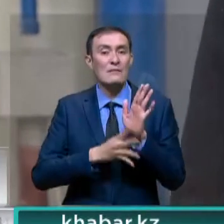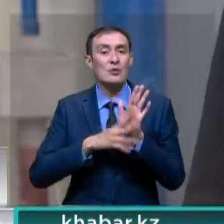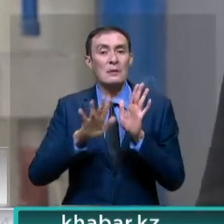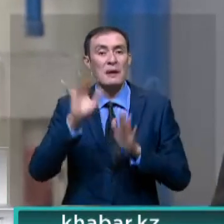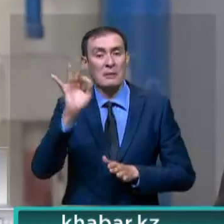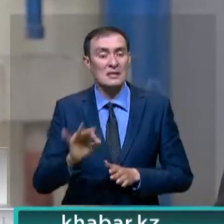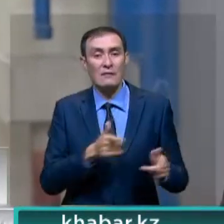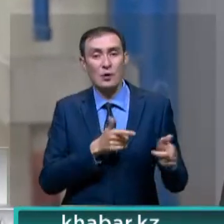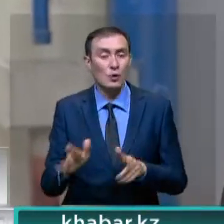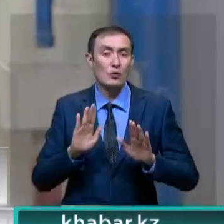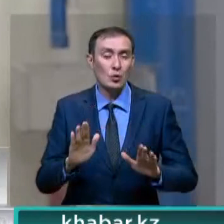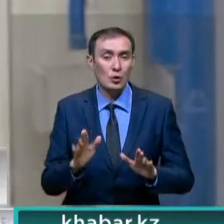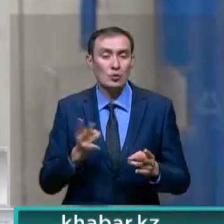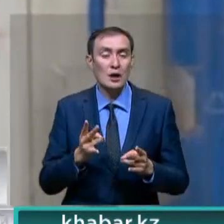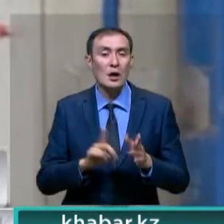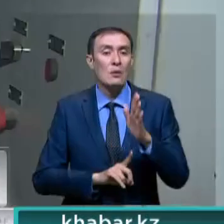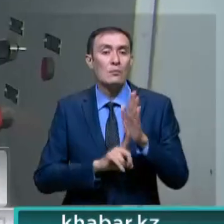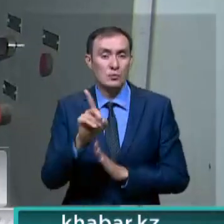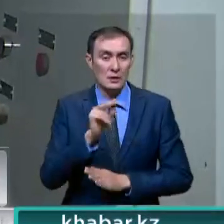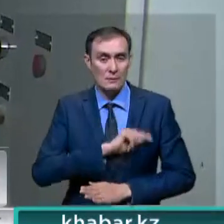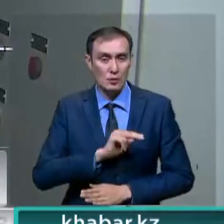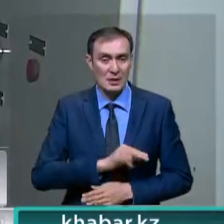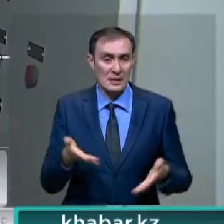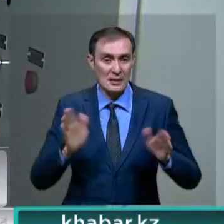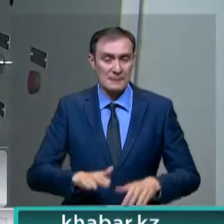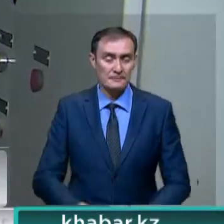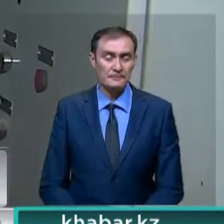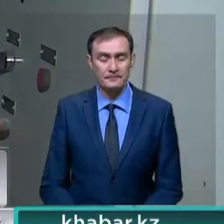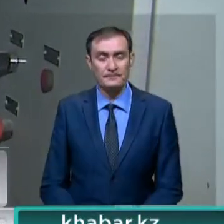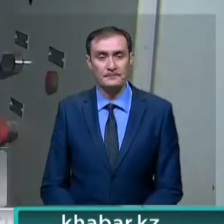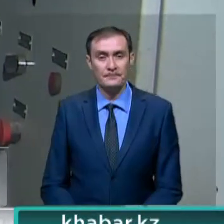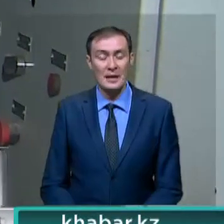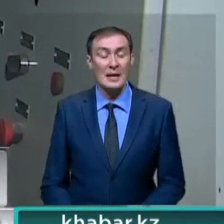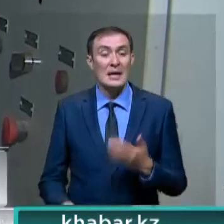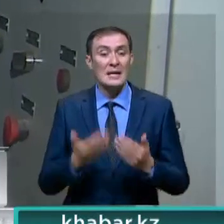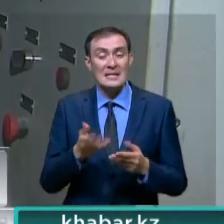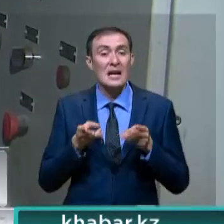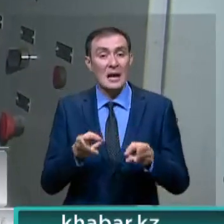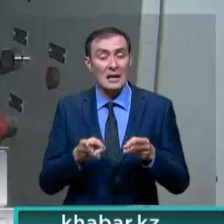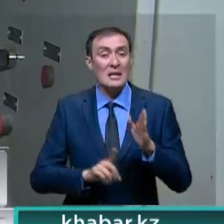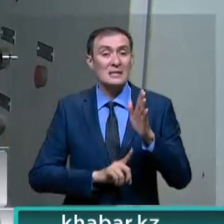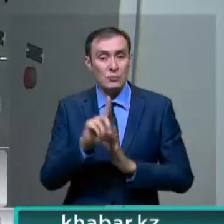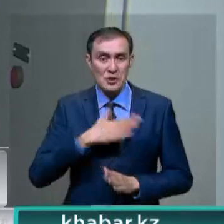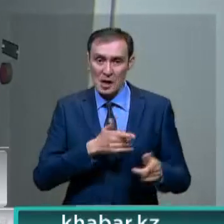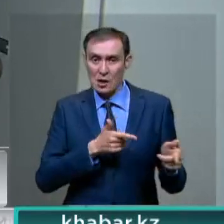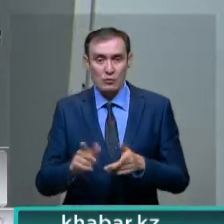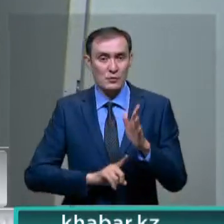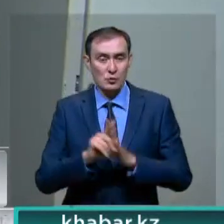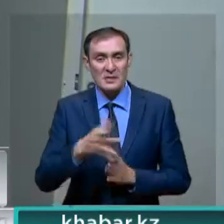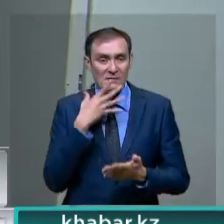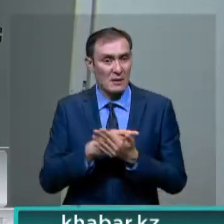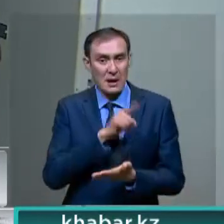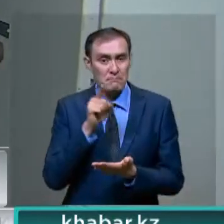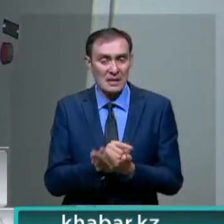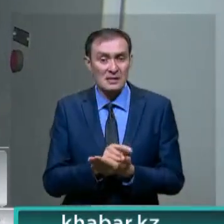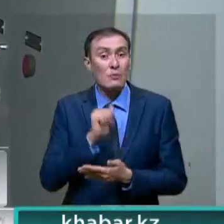95% завершены. Остались только пусконаладочные работы. Котельнические условия... Если котельную запустят, я готов приступить к своим